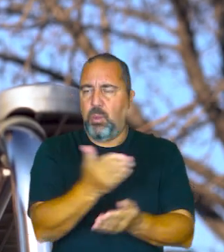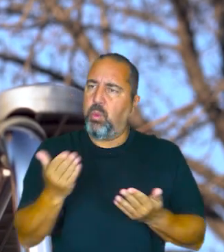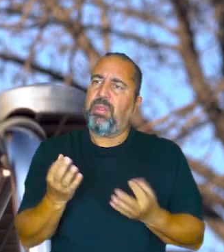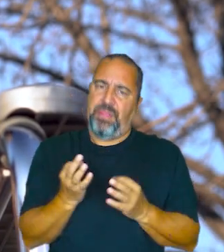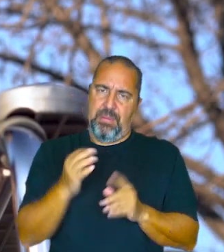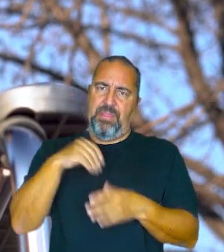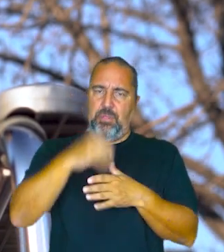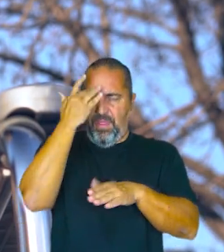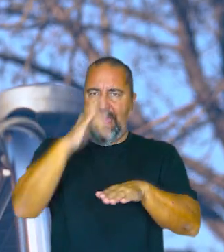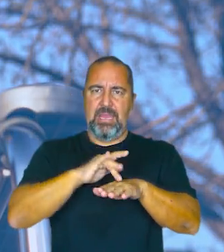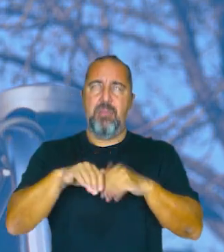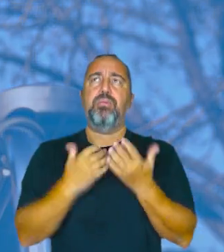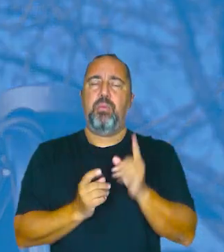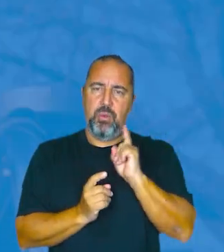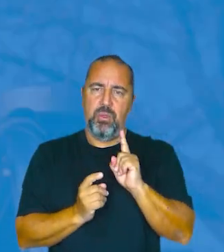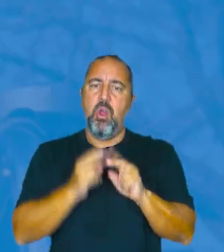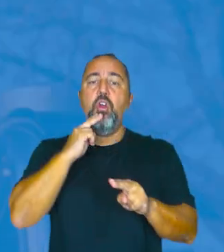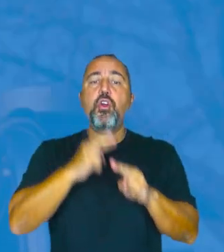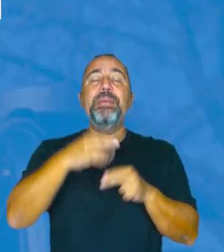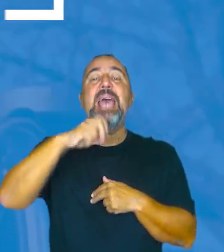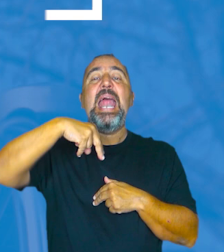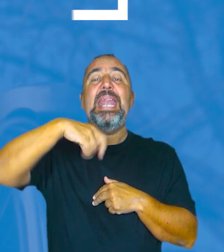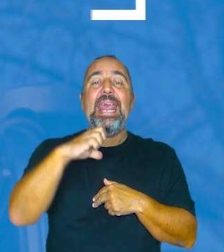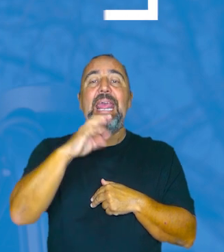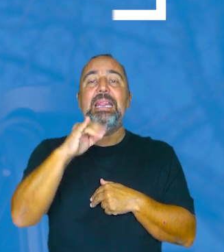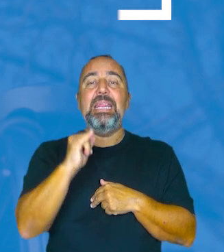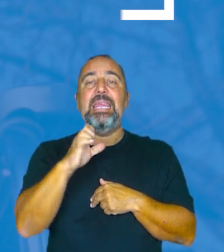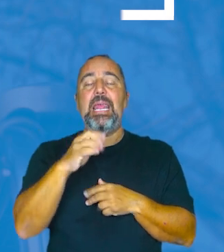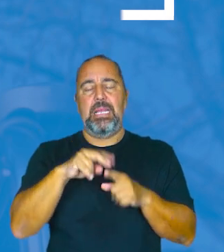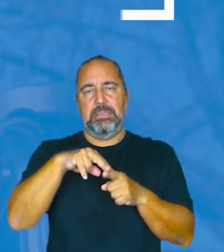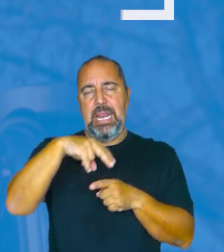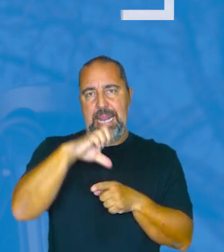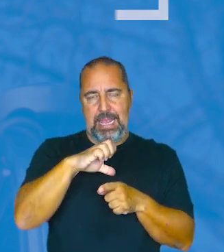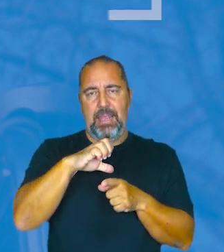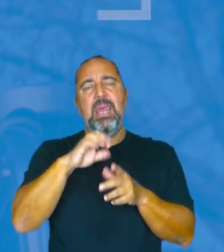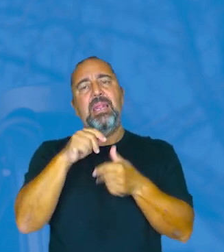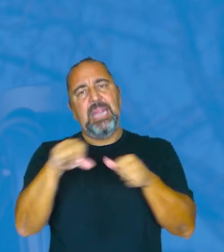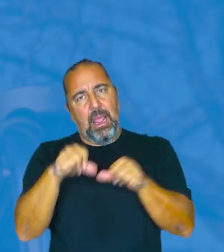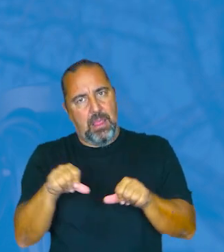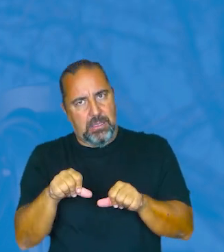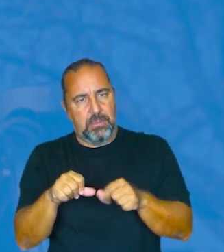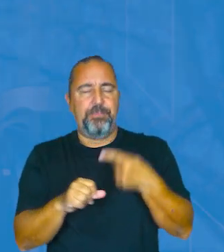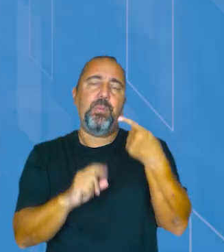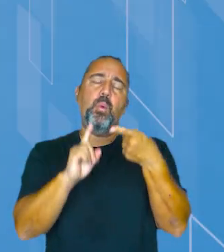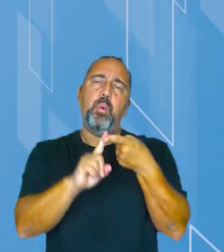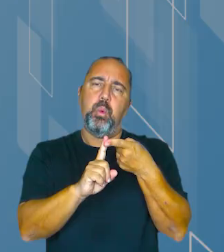digitalean komunikatzeko arau zibikoak eta errespetuzkoak, netiketak deritzonak. Zeintzuk dira?